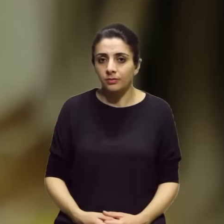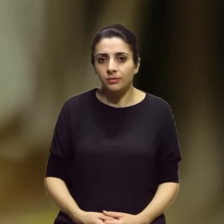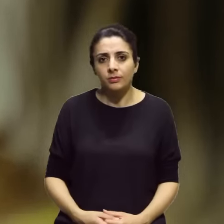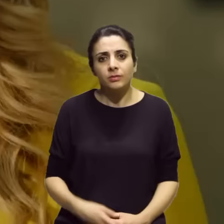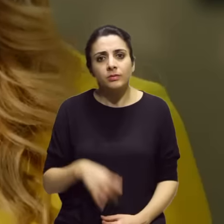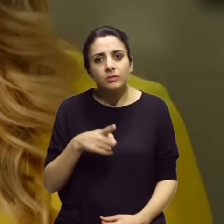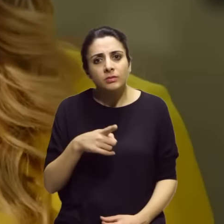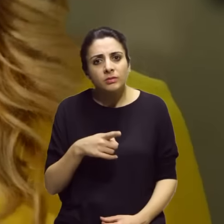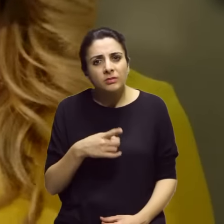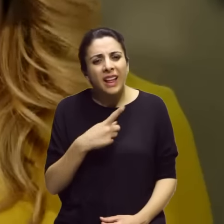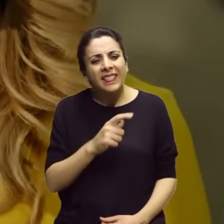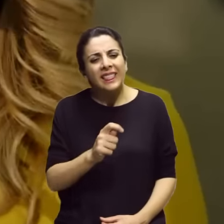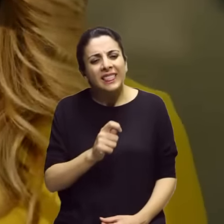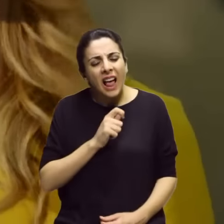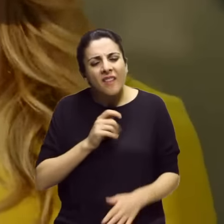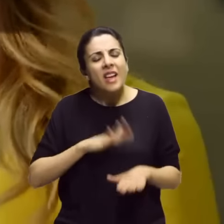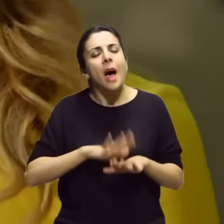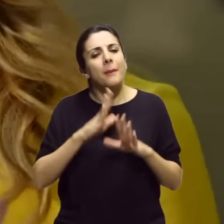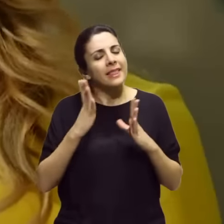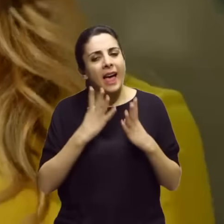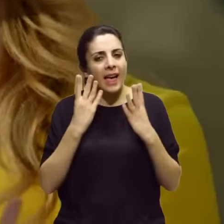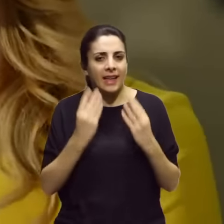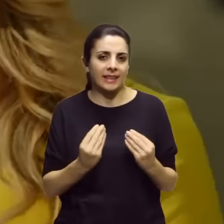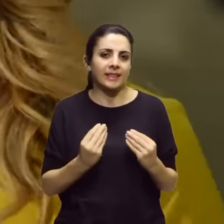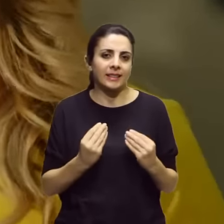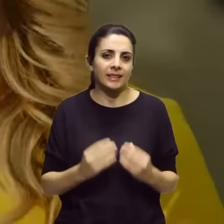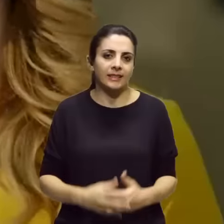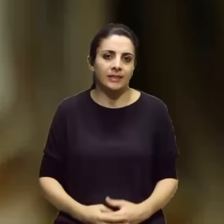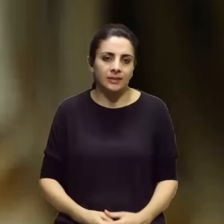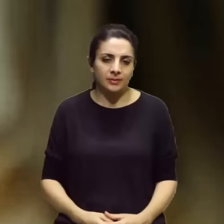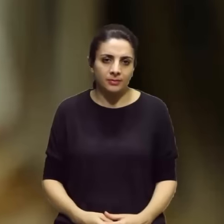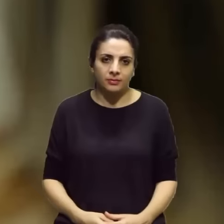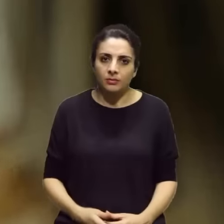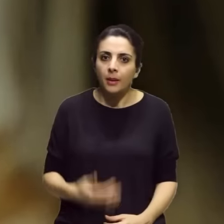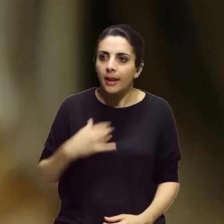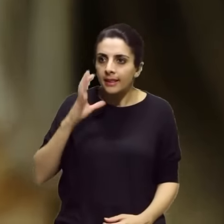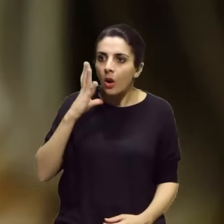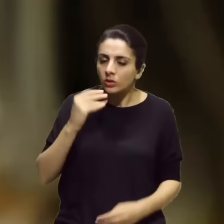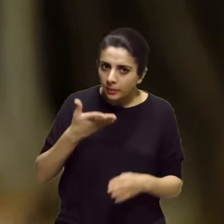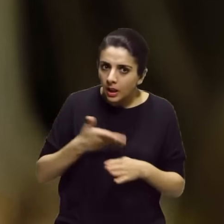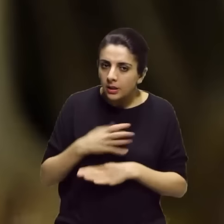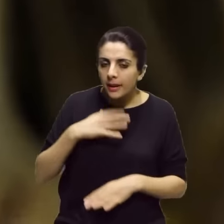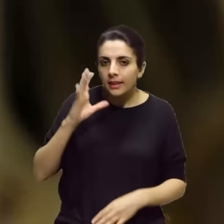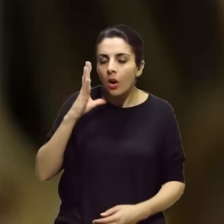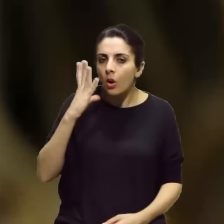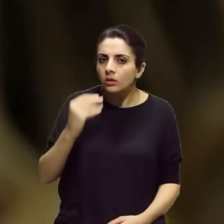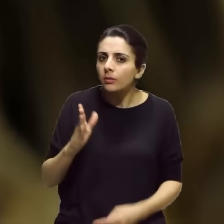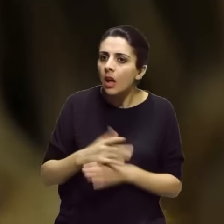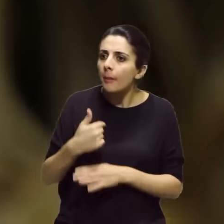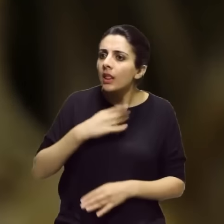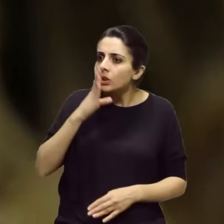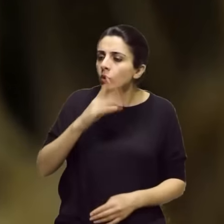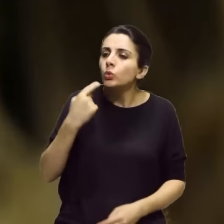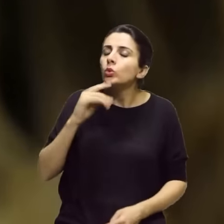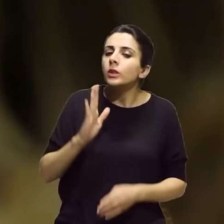Ya sen hiç böyle bir teklif yapmamışsın gibi yapsak bence en iyisi olacak. Ben kafayı yiyeceğim. Gerçekten kafayı yiyeceğim ya. Sen beni niye